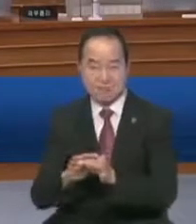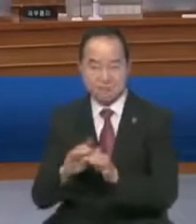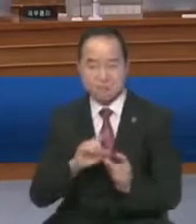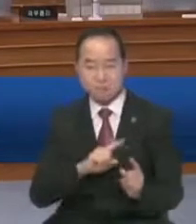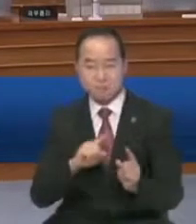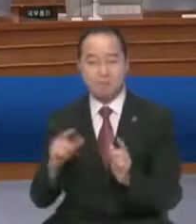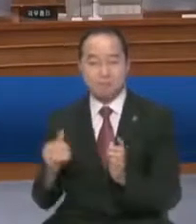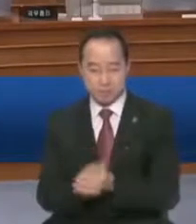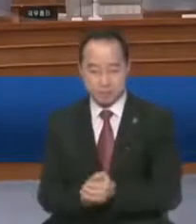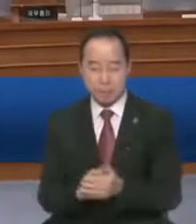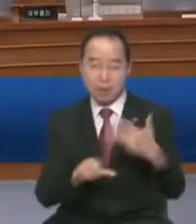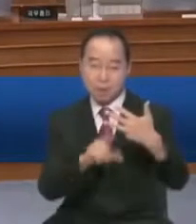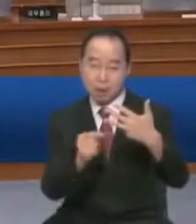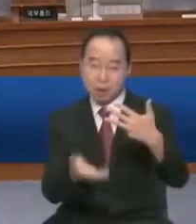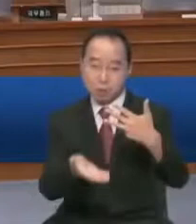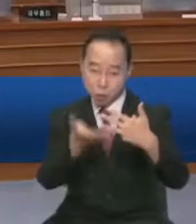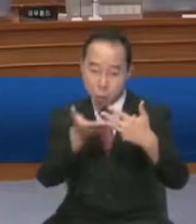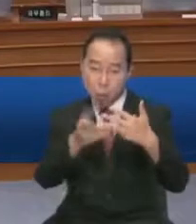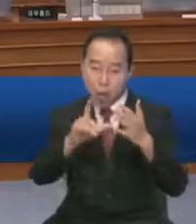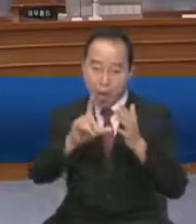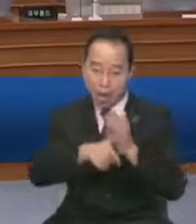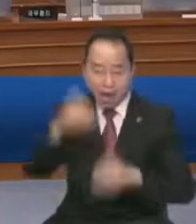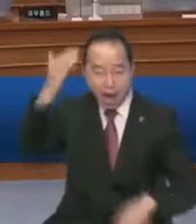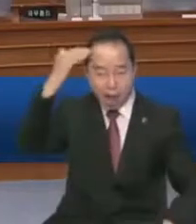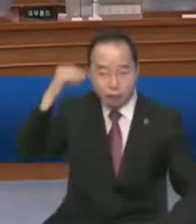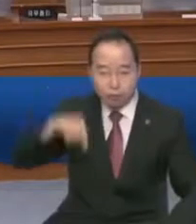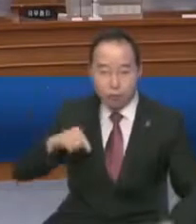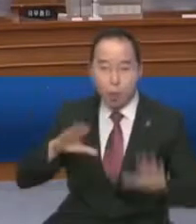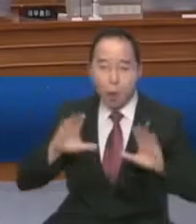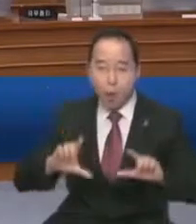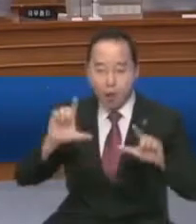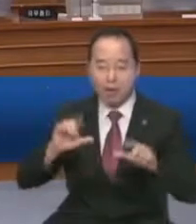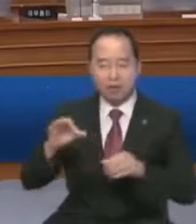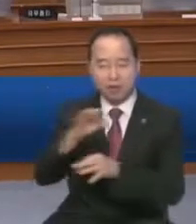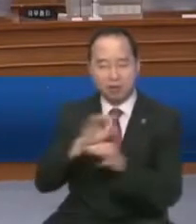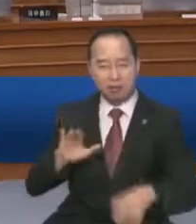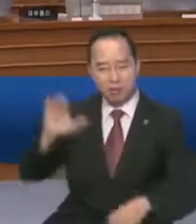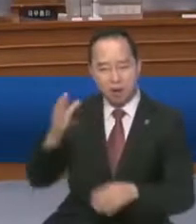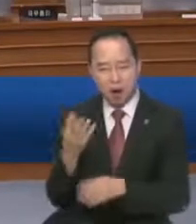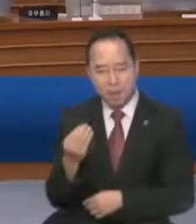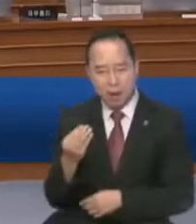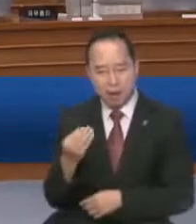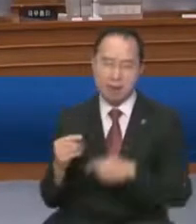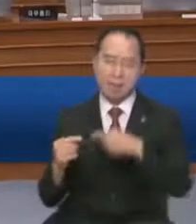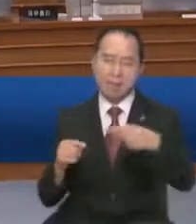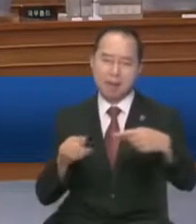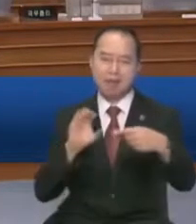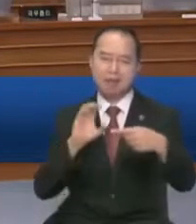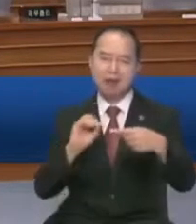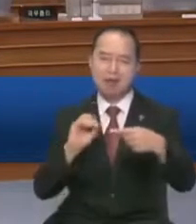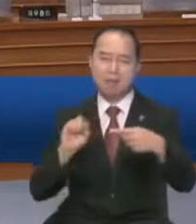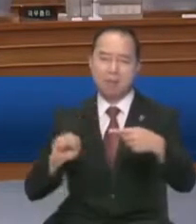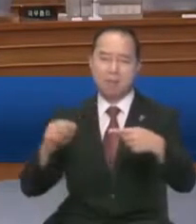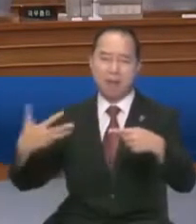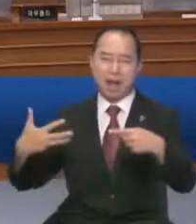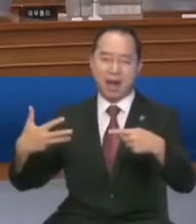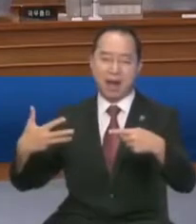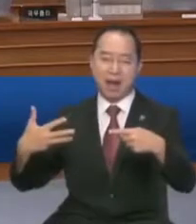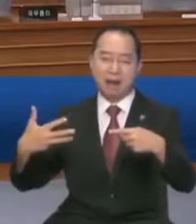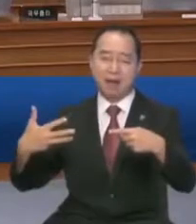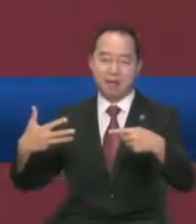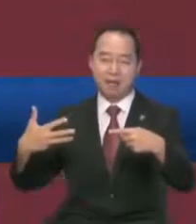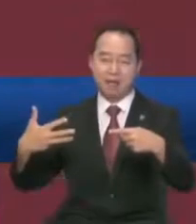8월 초 OECD는 한국의 올해 경제 성장률을 마이너스 0.8%로 예측했습니다.